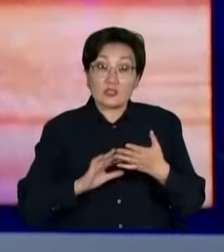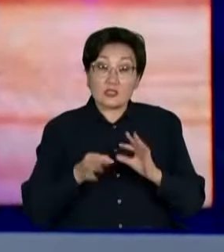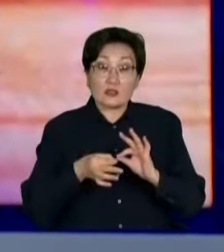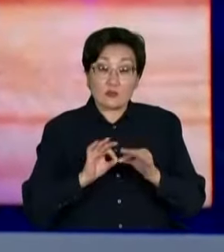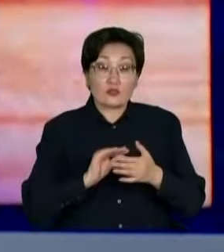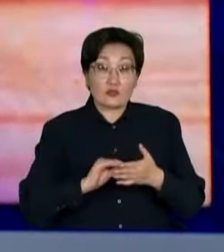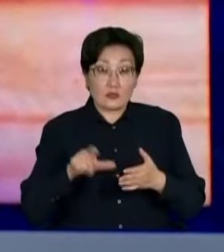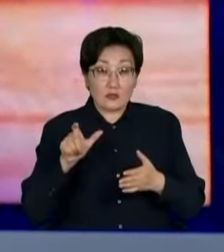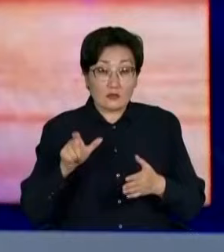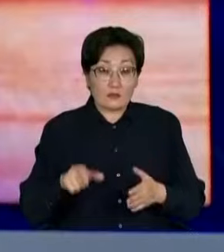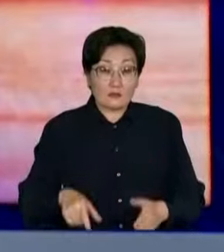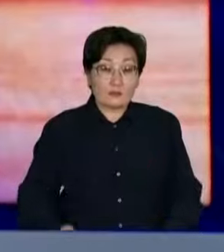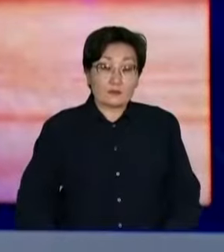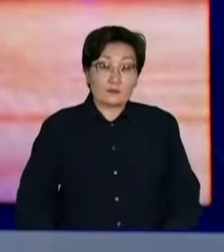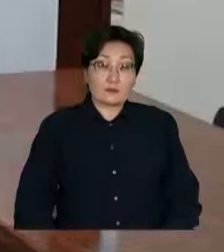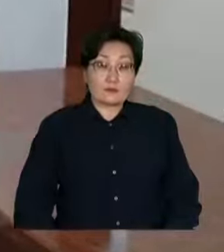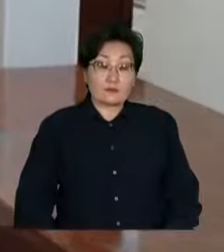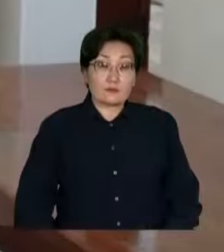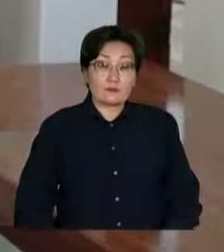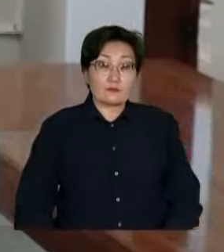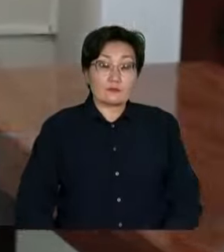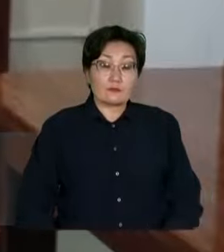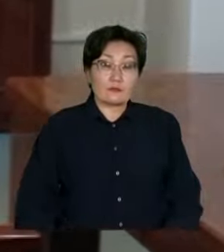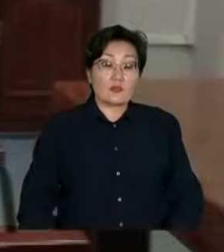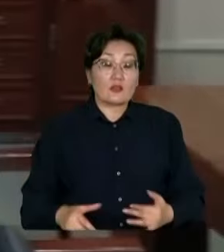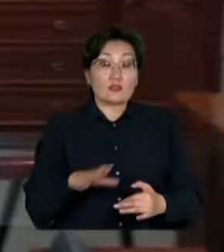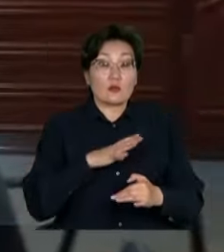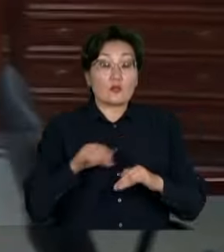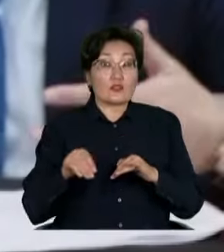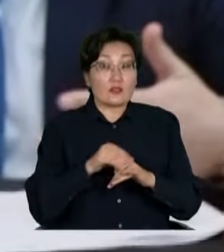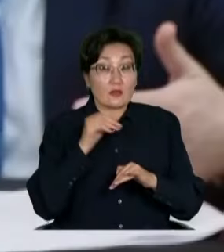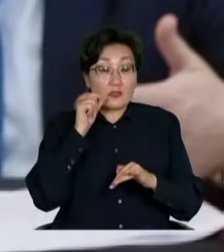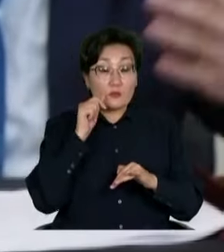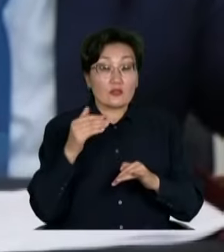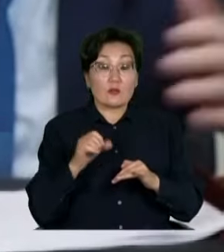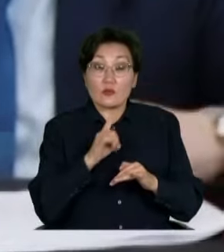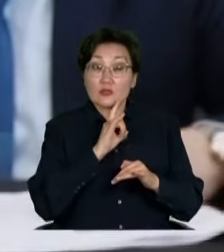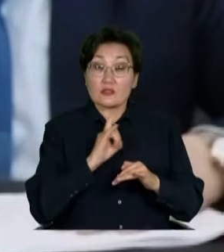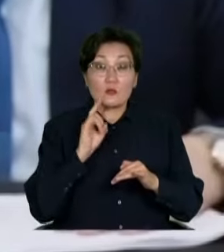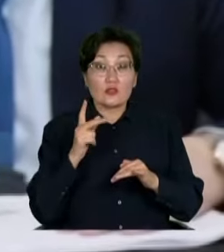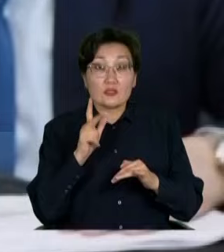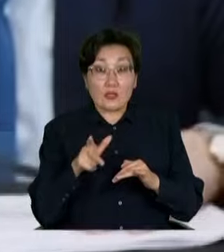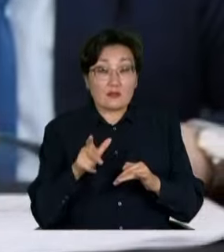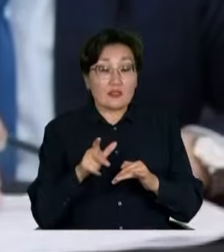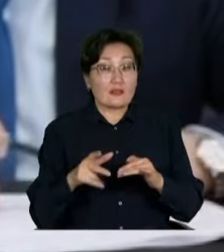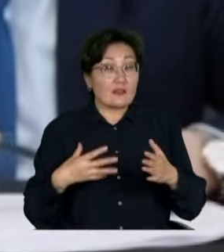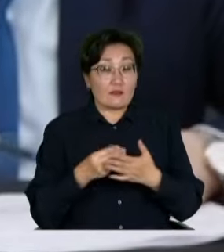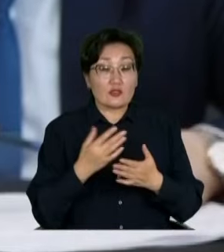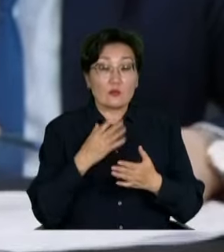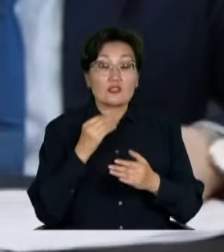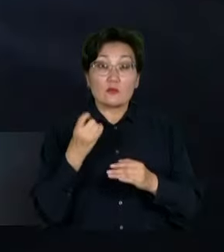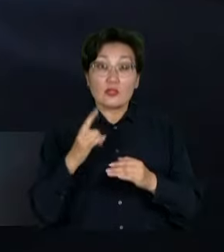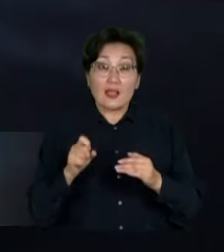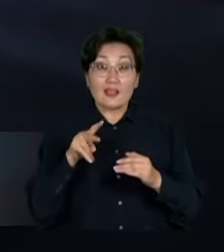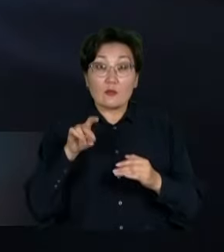корреспондент Нургуль анаши муж Уно не выплачивал своему ребёнку